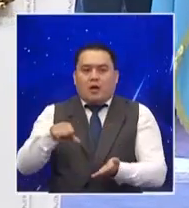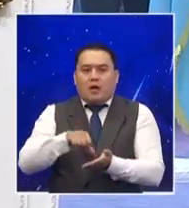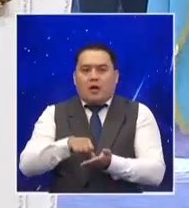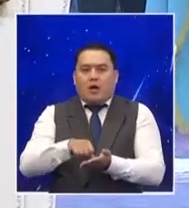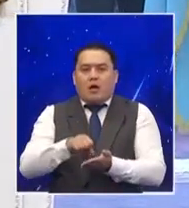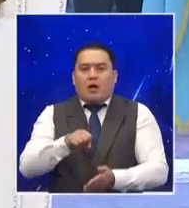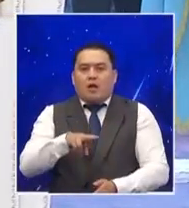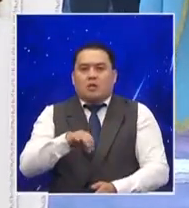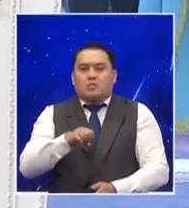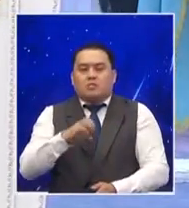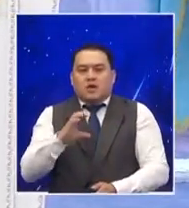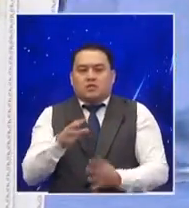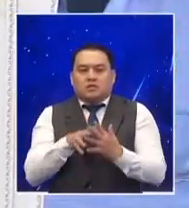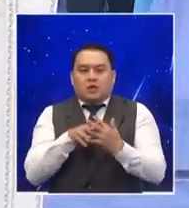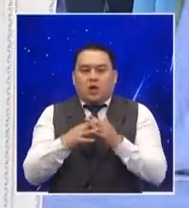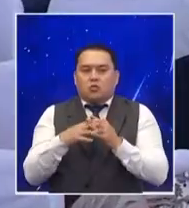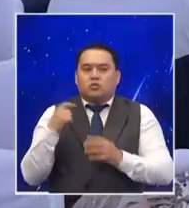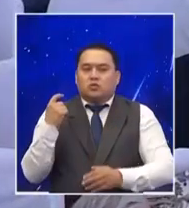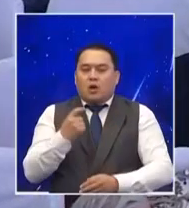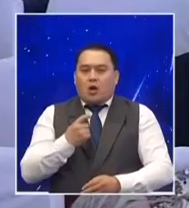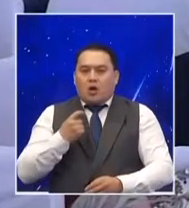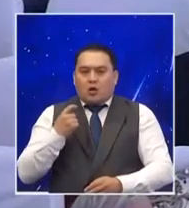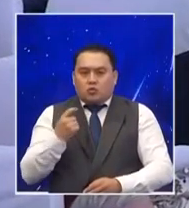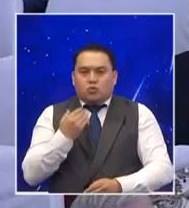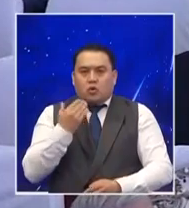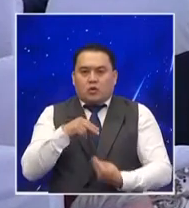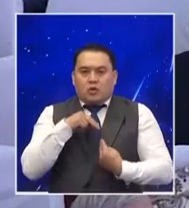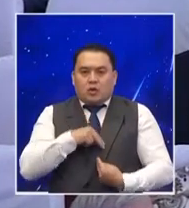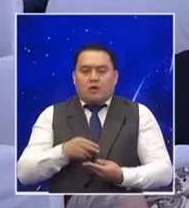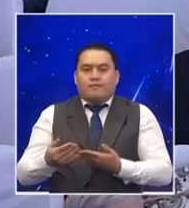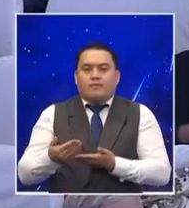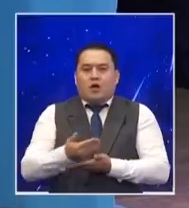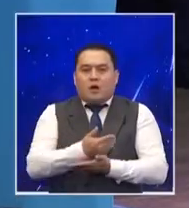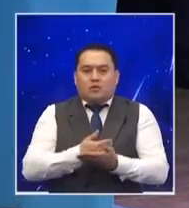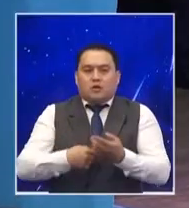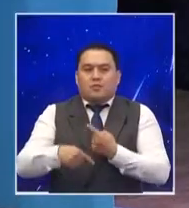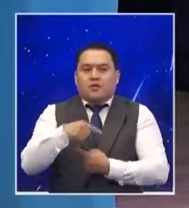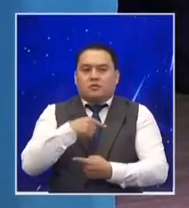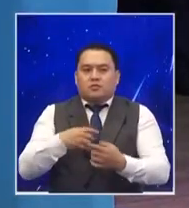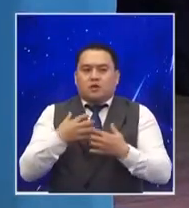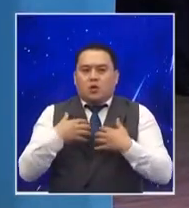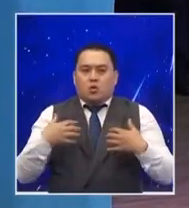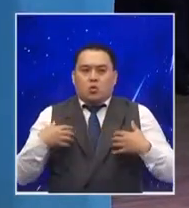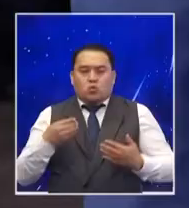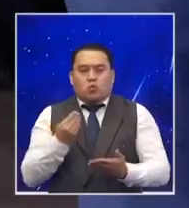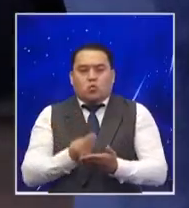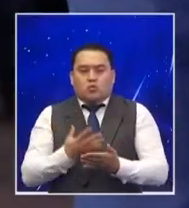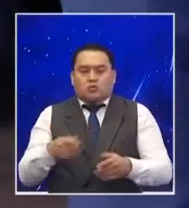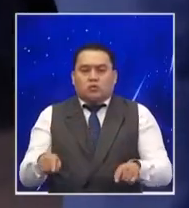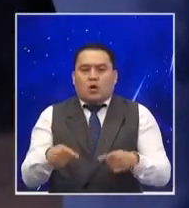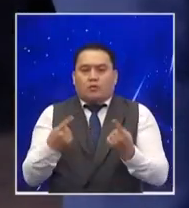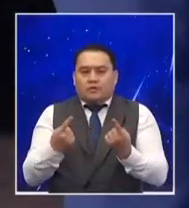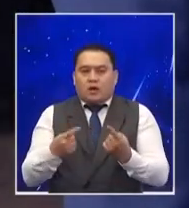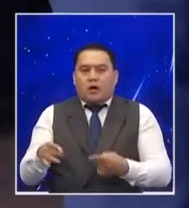алма шаруа қожалығының иесі де бар. Хасет Төлегенов егін егіп, мал өсіруді кәсіп еткен, асылдандыруды қолға алған.